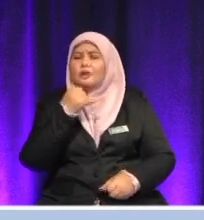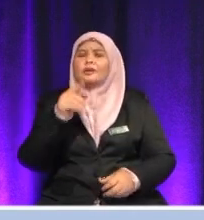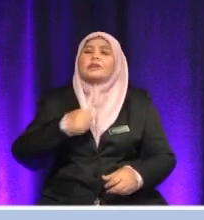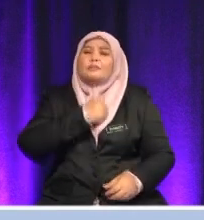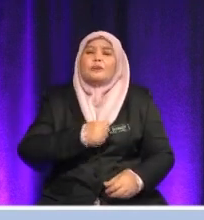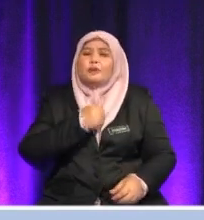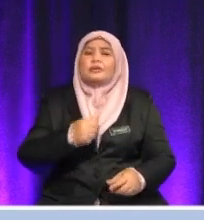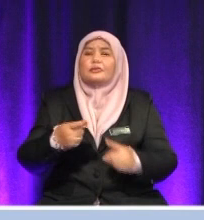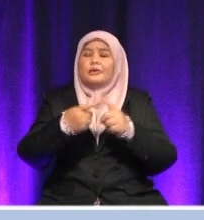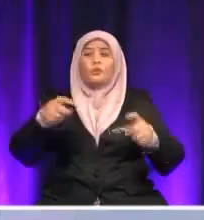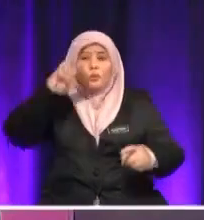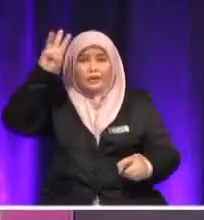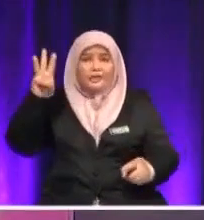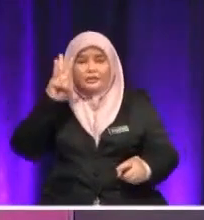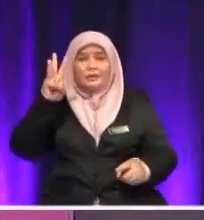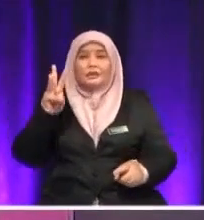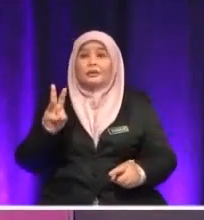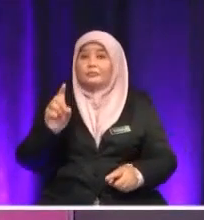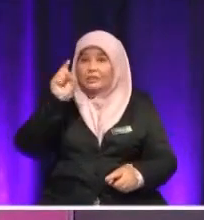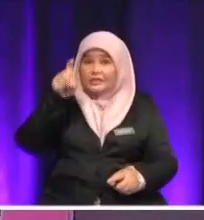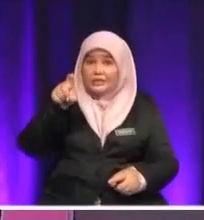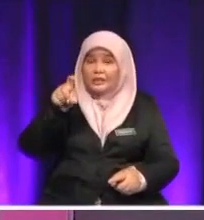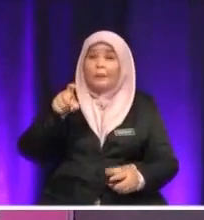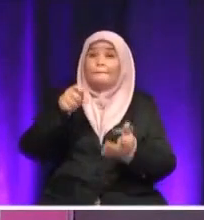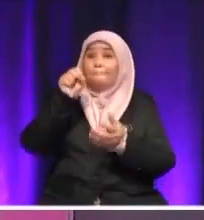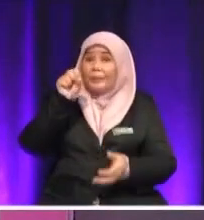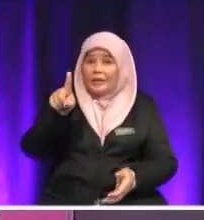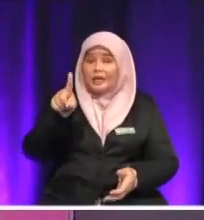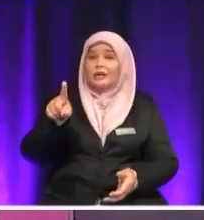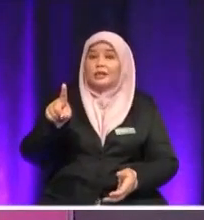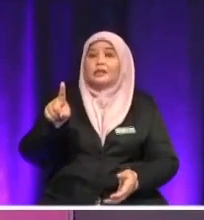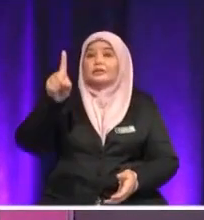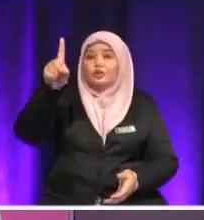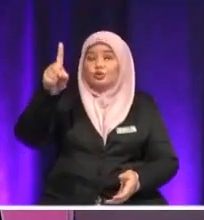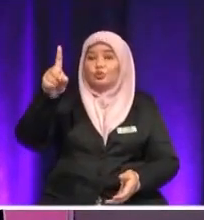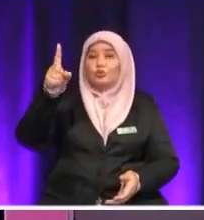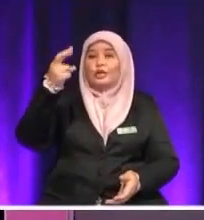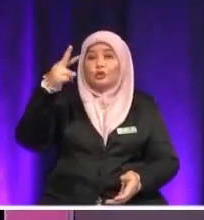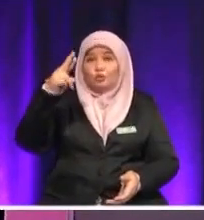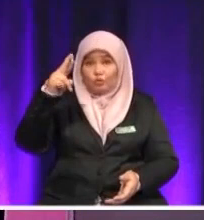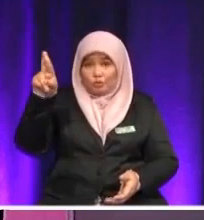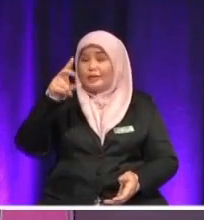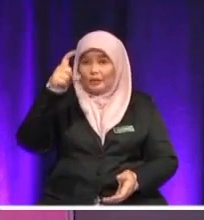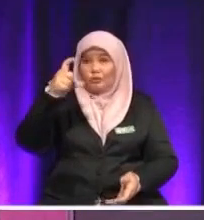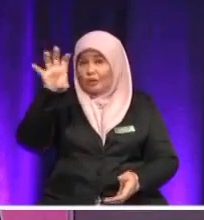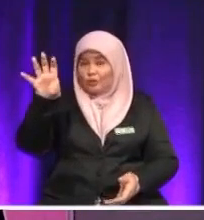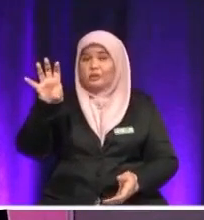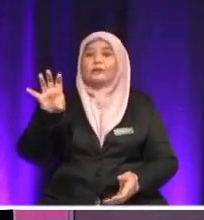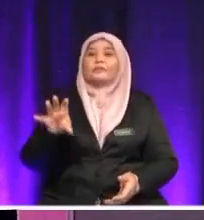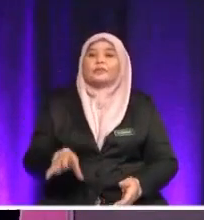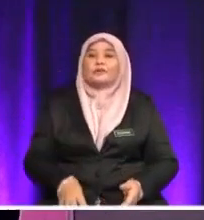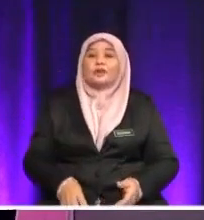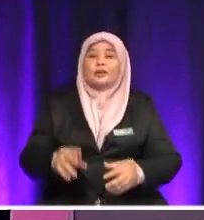pengampunan daripada waris, maka dia perlu bayar 100 ekor unta. Jadi diat ni kata kunci dia,